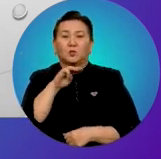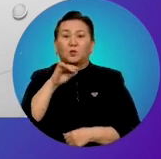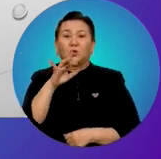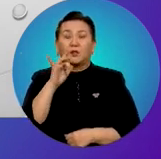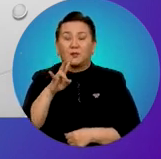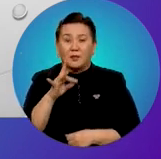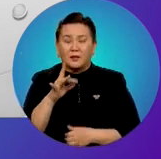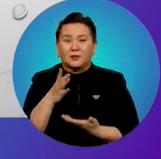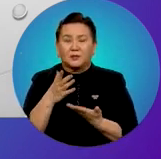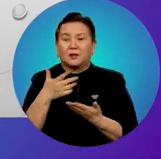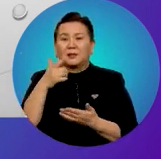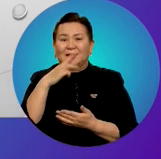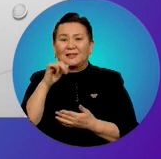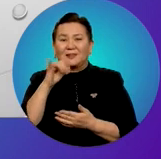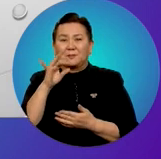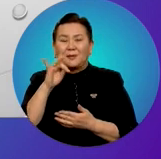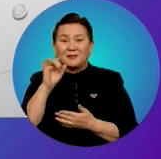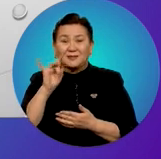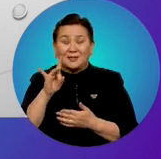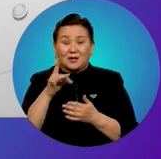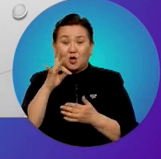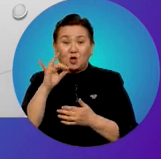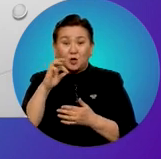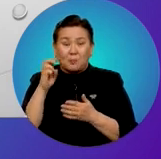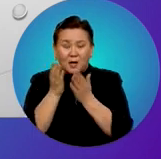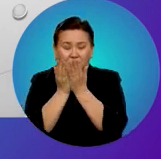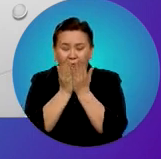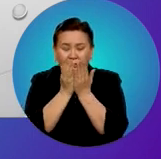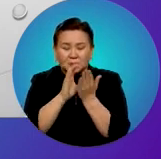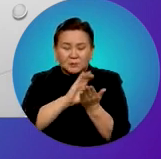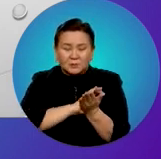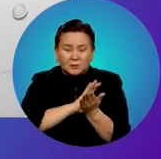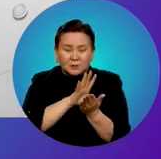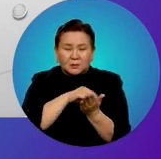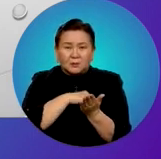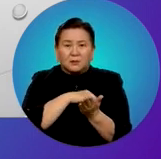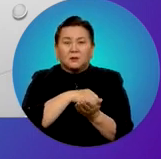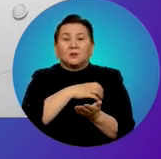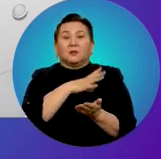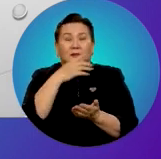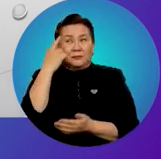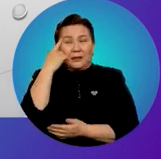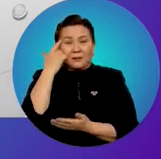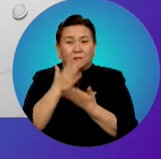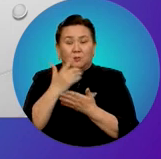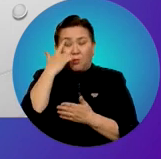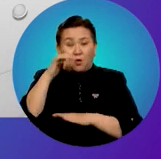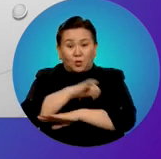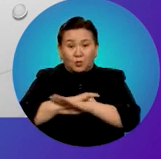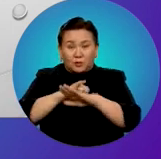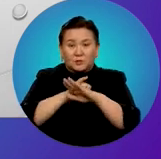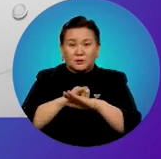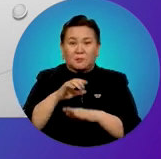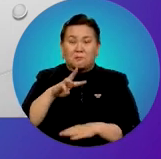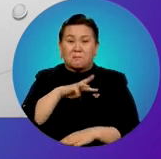үсэн эсэрдний зан уузар урманыг уншиж сэтгэлийн цэнгэл эдэлж байснаа санаж байна. Монгол улсын утга соёлын их мааструудын